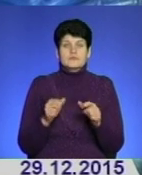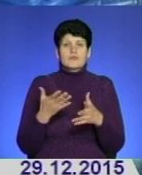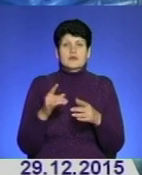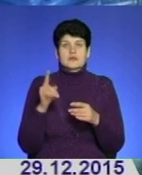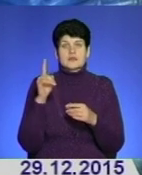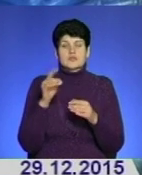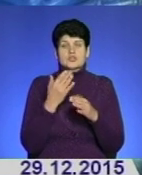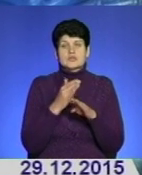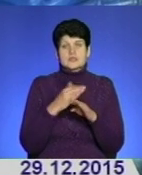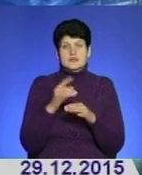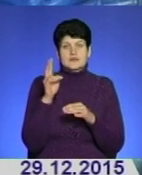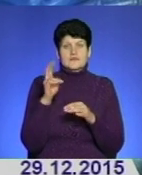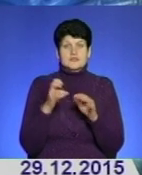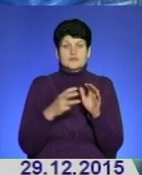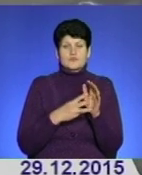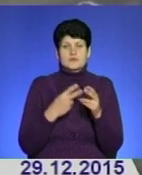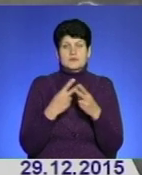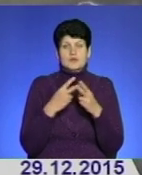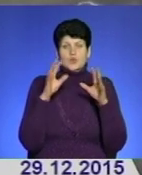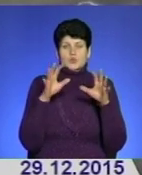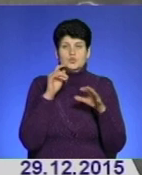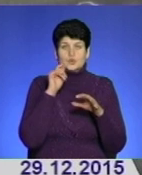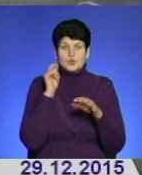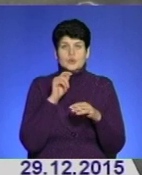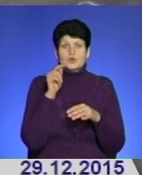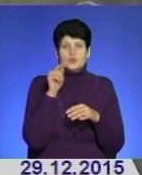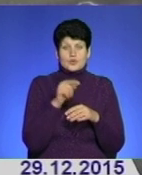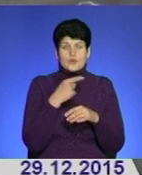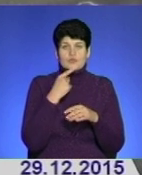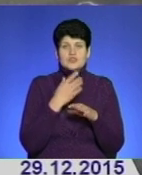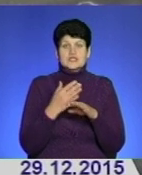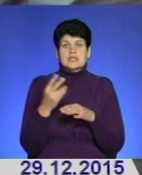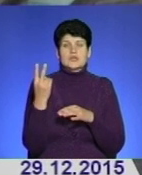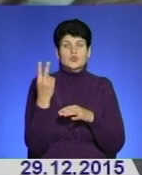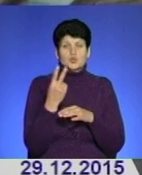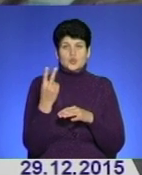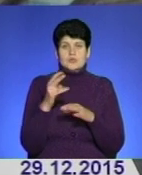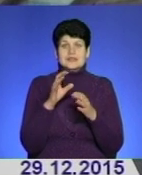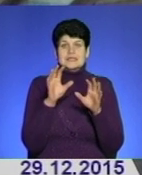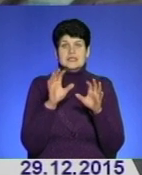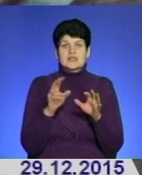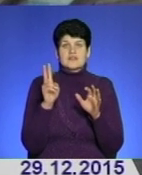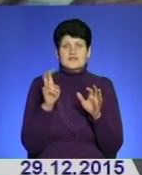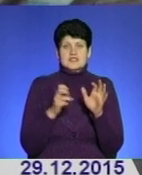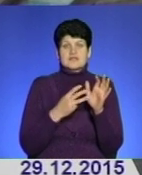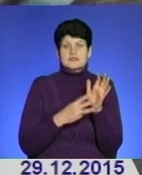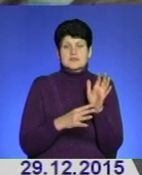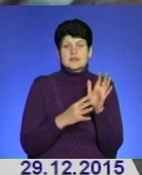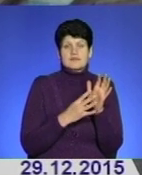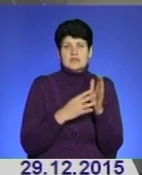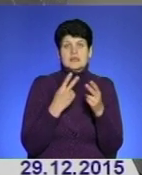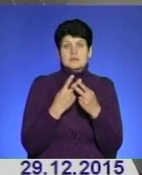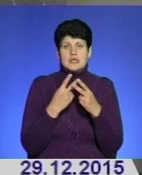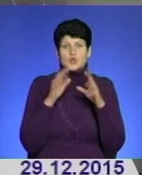208 Кримінально-процесуального кодексу України. Його дії слідчі кваліфікують за частиною 2 статті 289